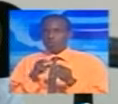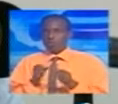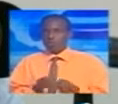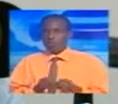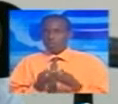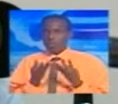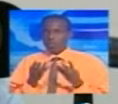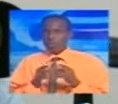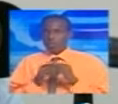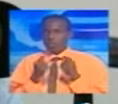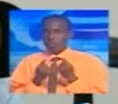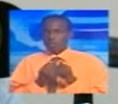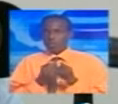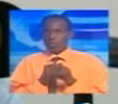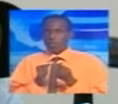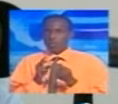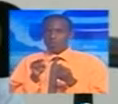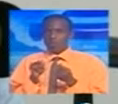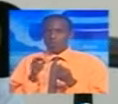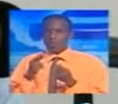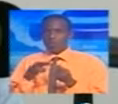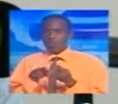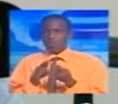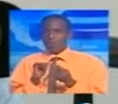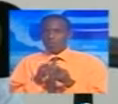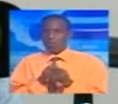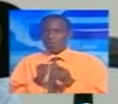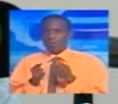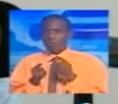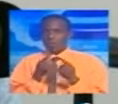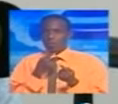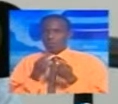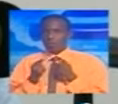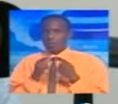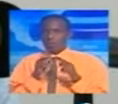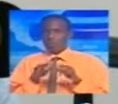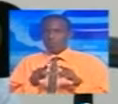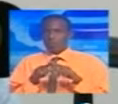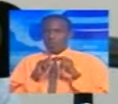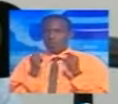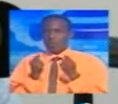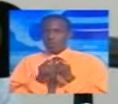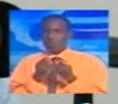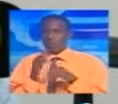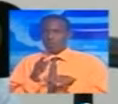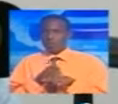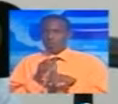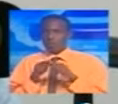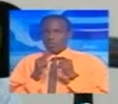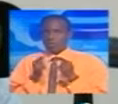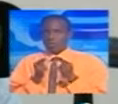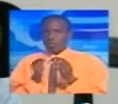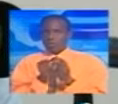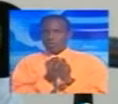précise, simple, concise et neutre. La communication dans l'administration se fait essentiellement par